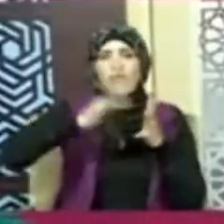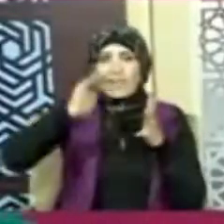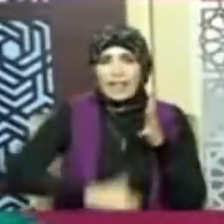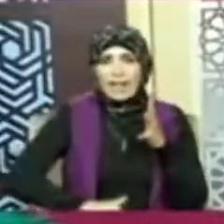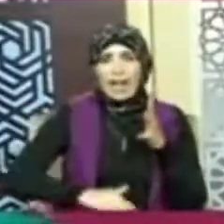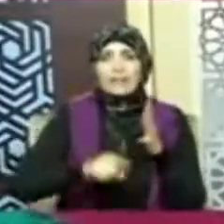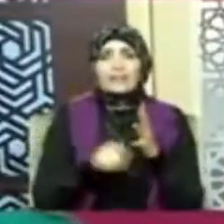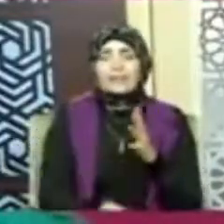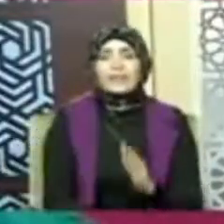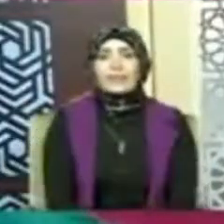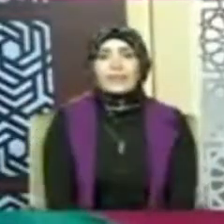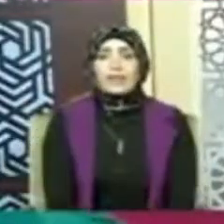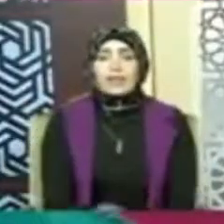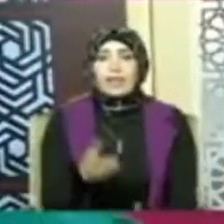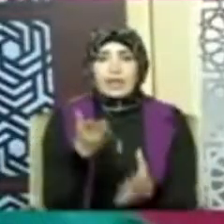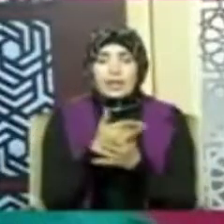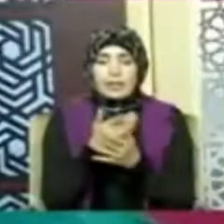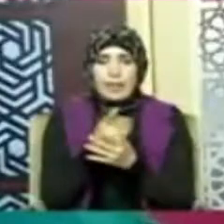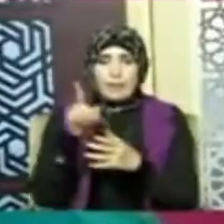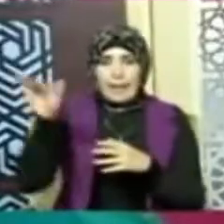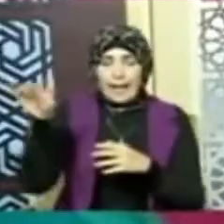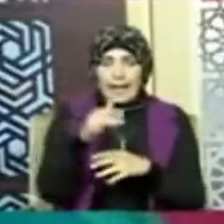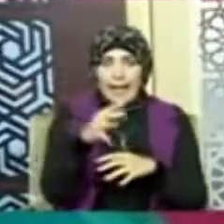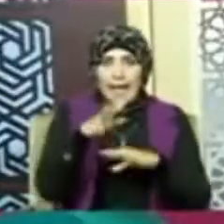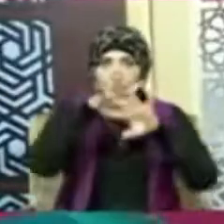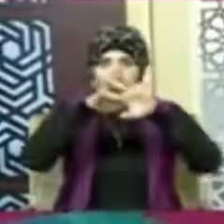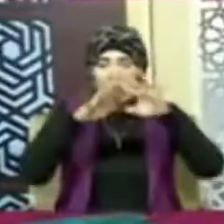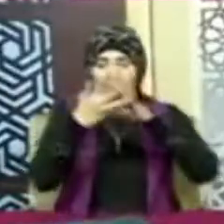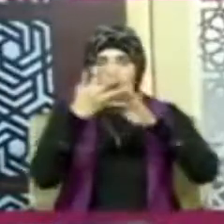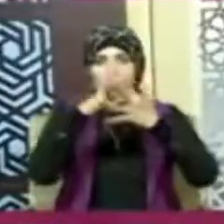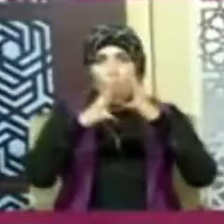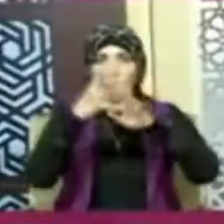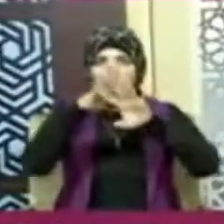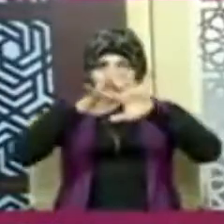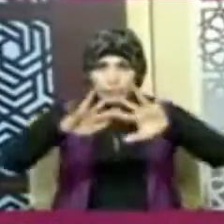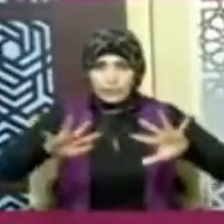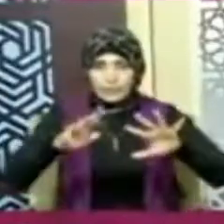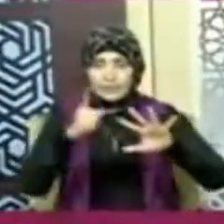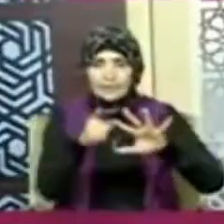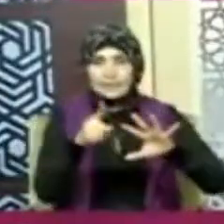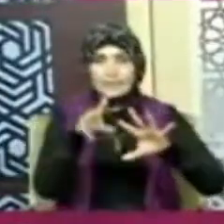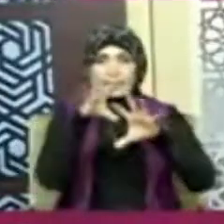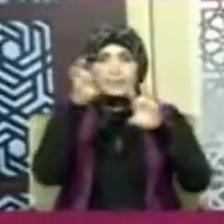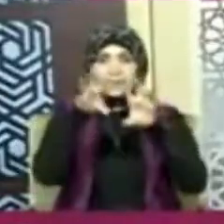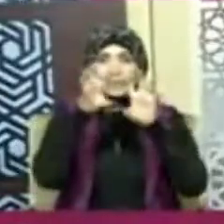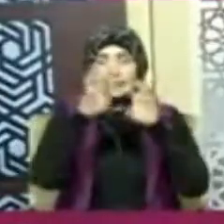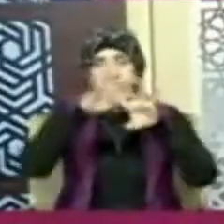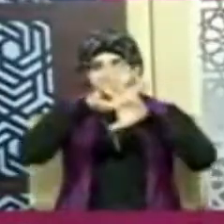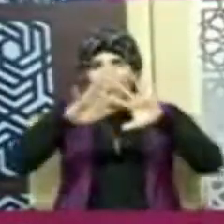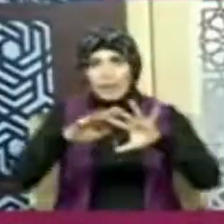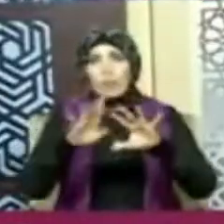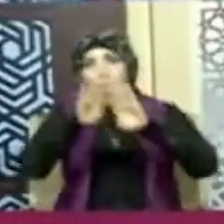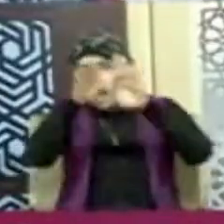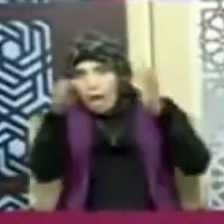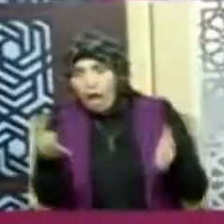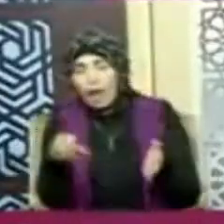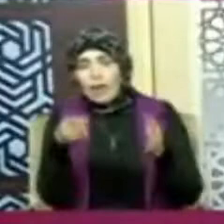لم تروها عندما جاء العنكبوت وضرب نسيجه على فوهة الغار، على باب